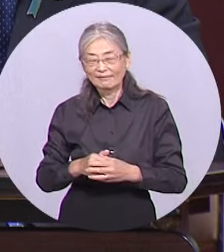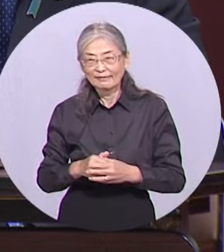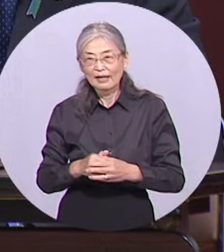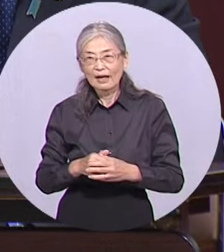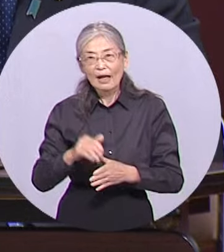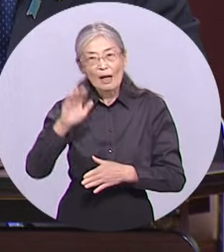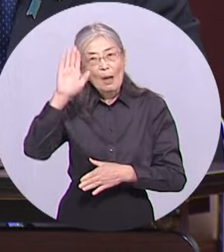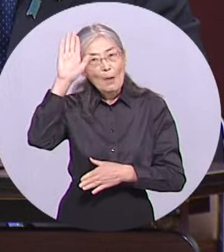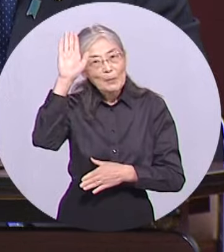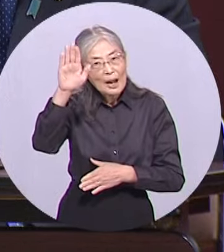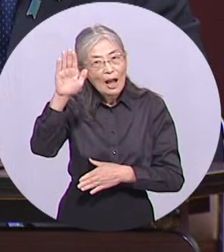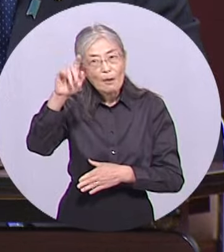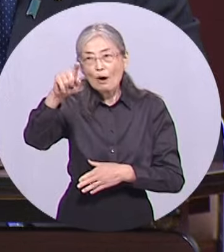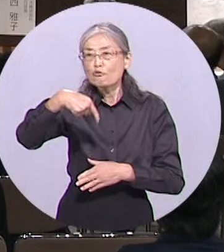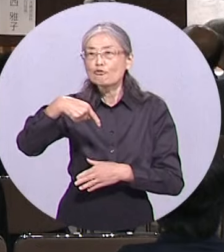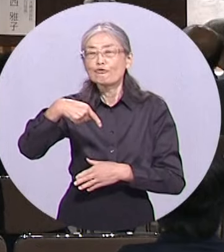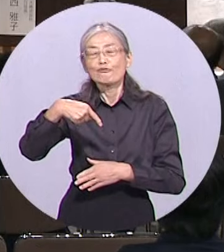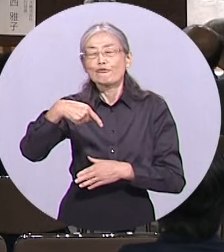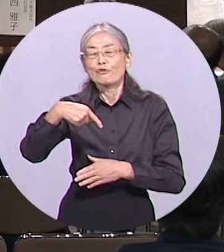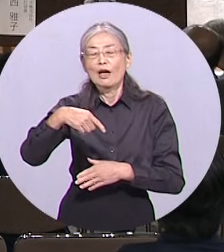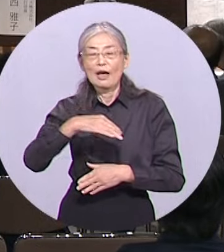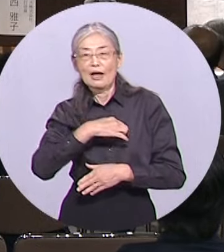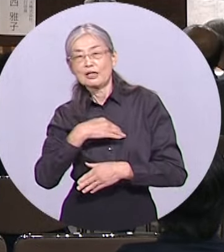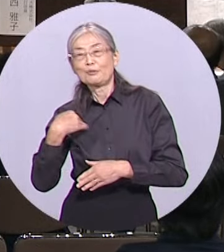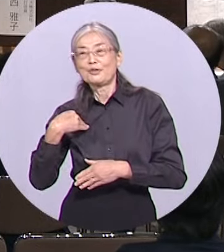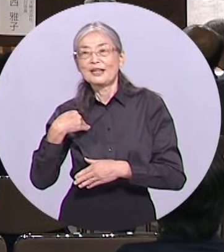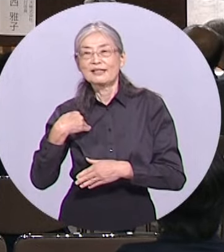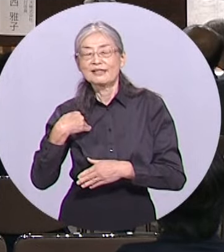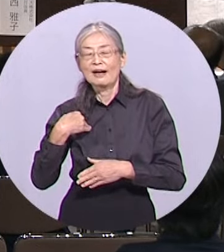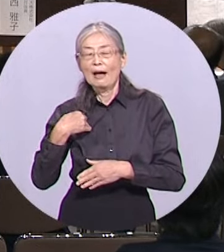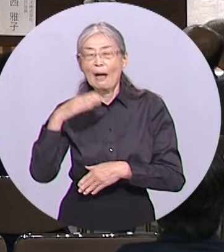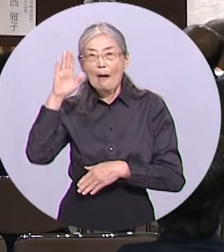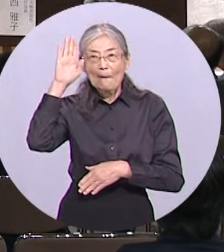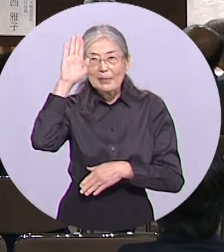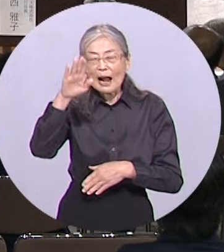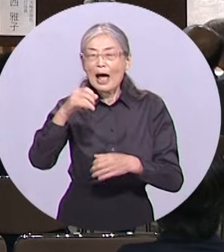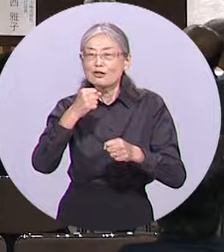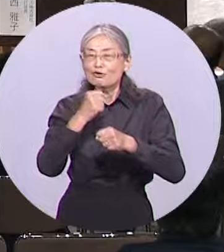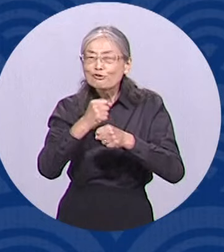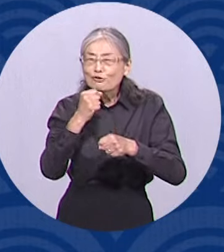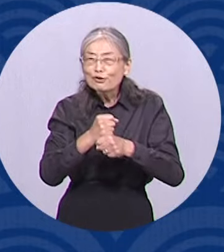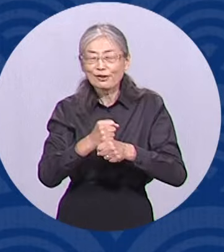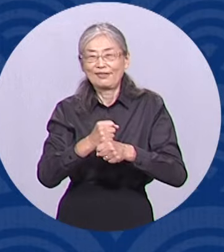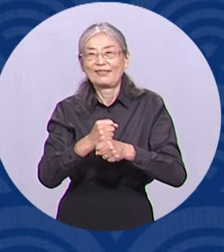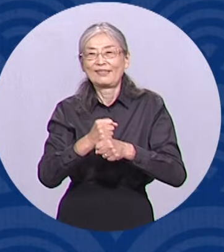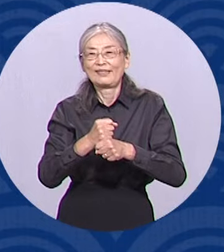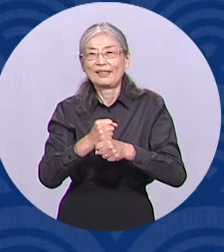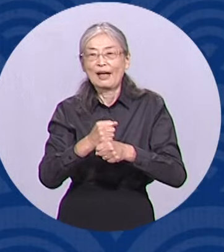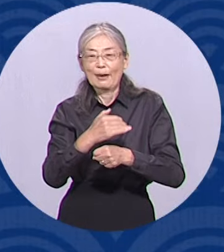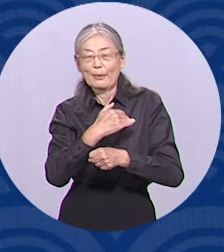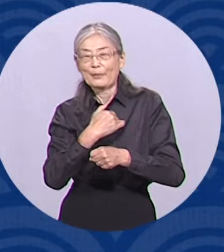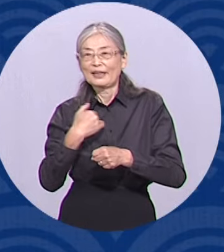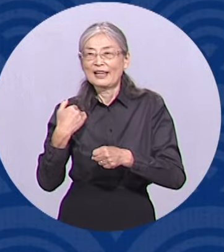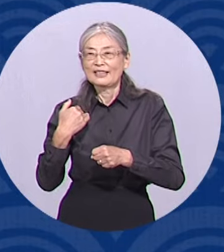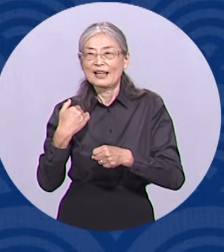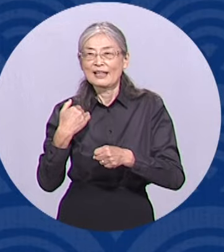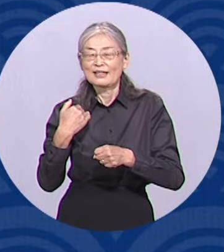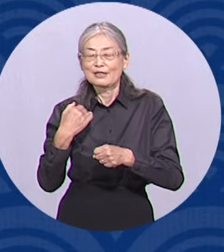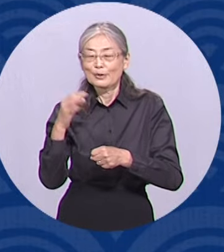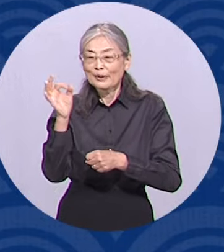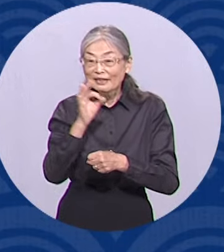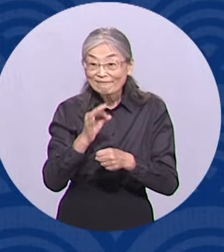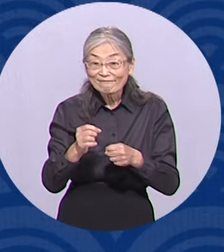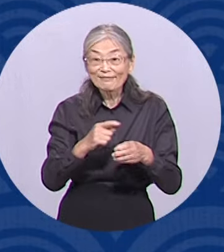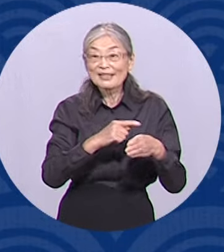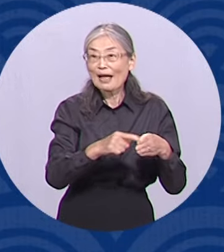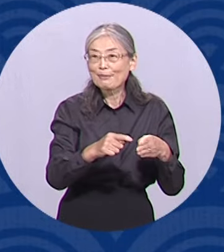未来がやってくるもんじゃなくって、自分たちが自ら未来を作っていくんだと、私たちの製品サービ